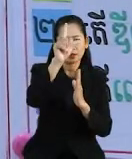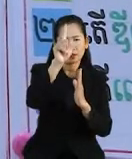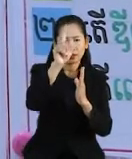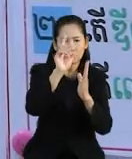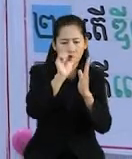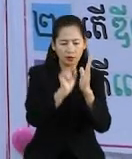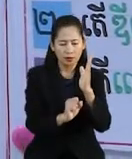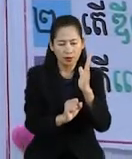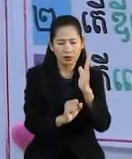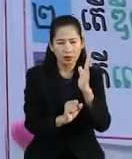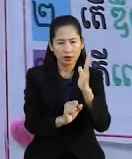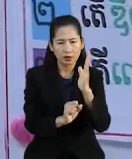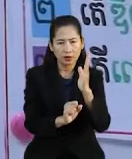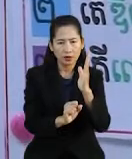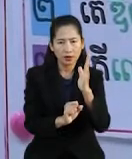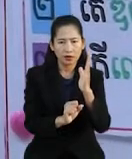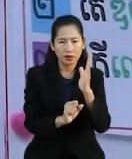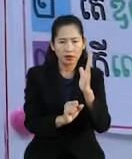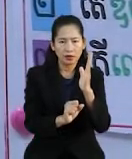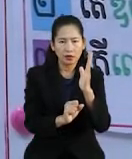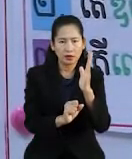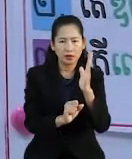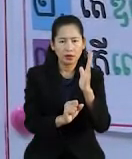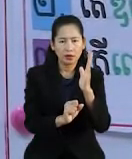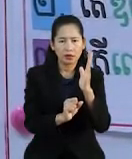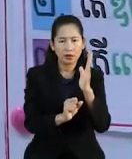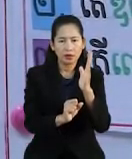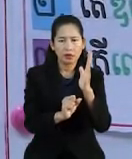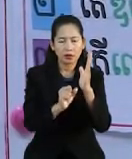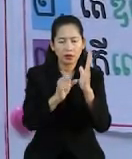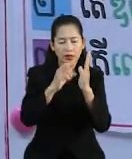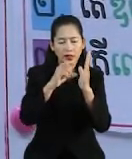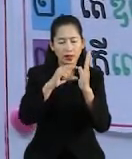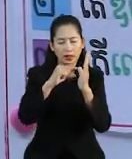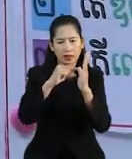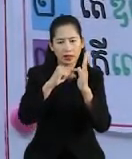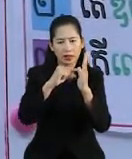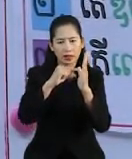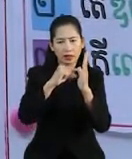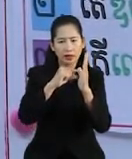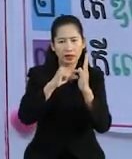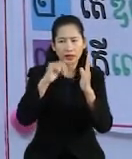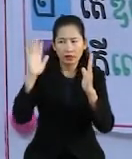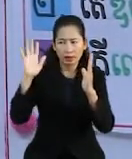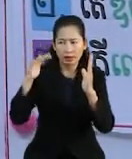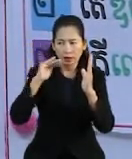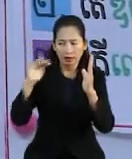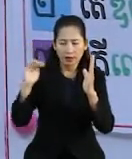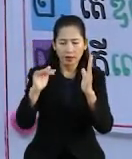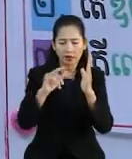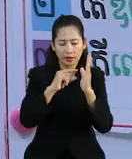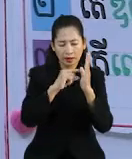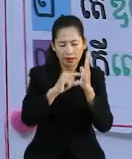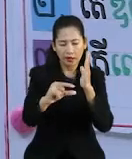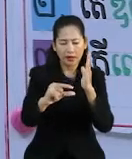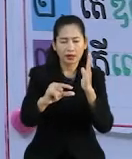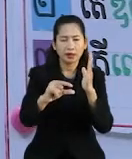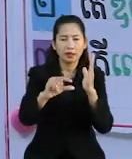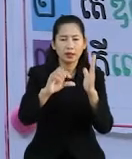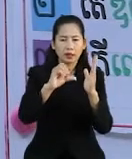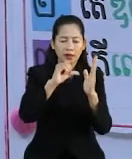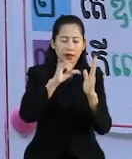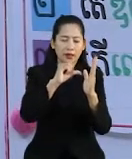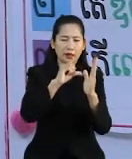khẳng cao từ khẳng thập bốn, bên này cũng cho là biếp này. Chà khẳng cát cứ đẩy đàm nè con á, chà cứ đàm đáy, chà ai khẳng này cứ ấy